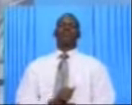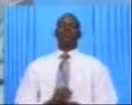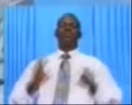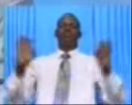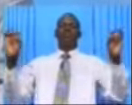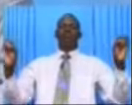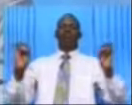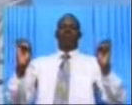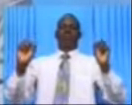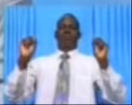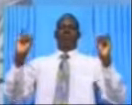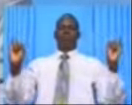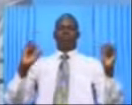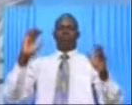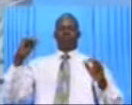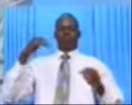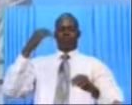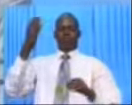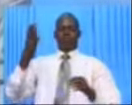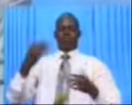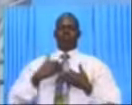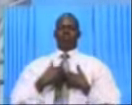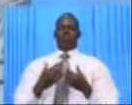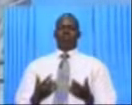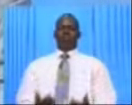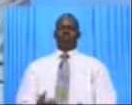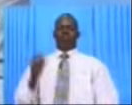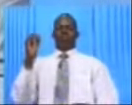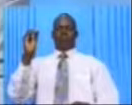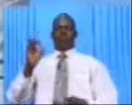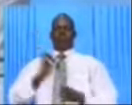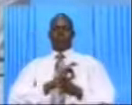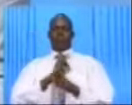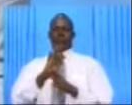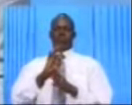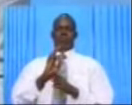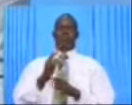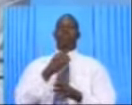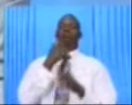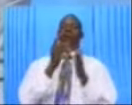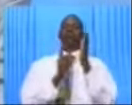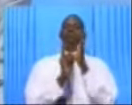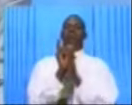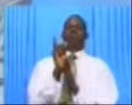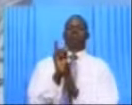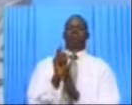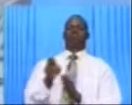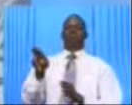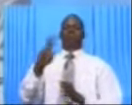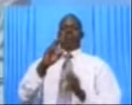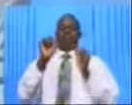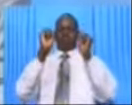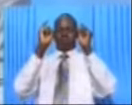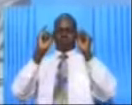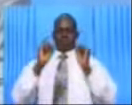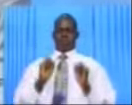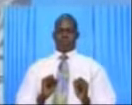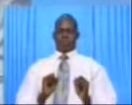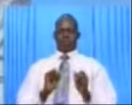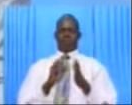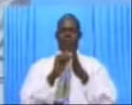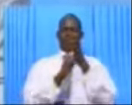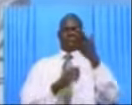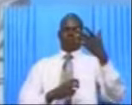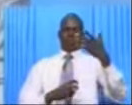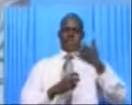Mercredi et jeudi prochain se tient à Ouagadougou une formation intitulée « Développer votre marge en réduisant votre